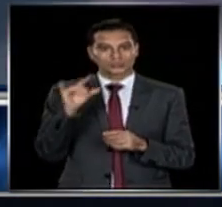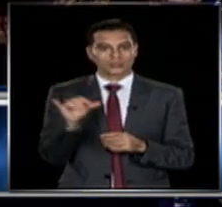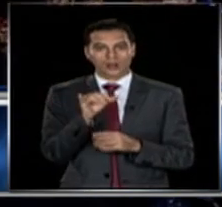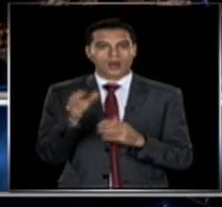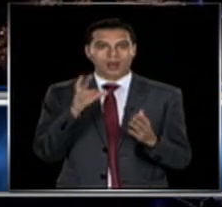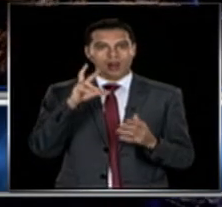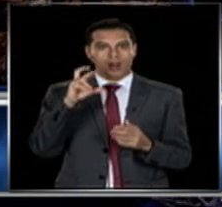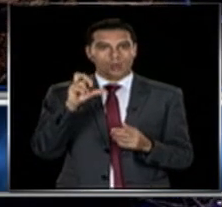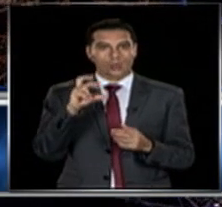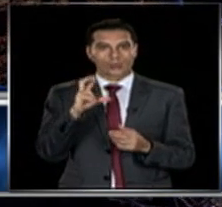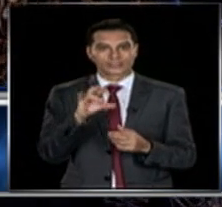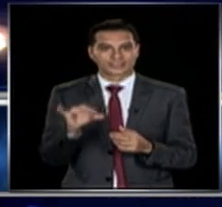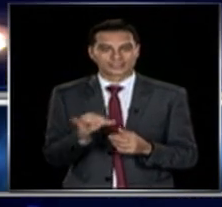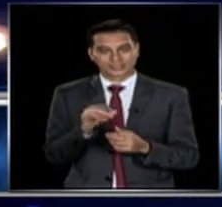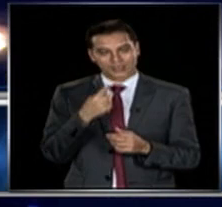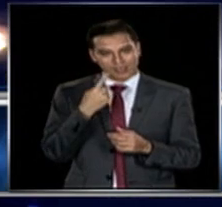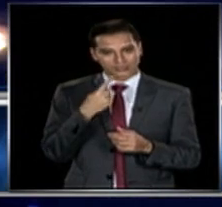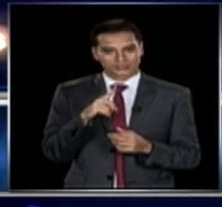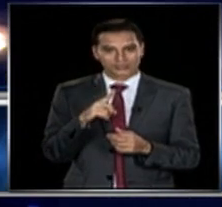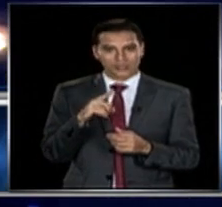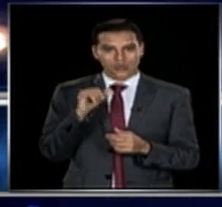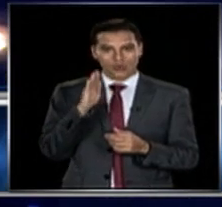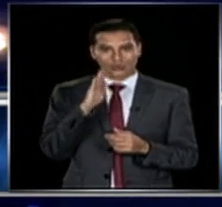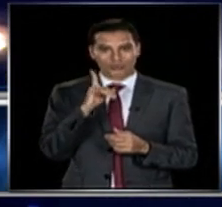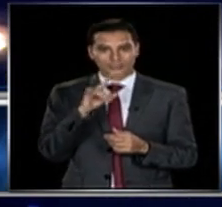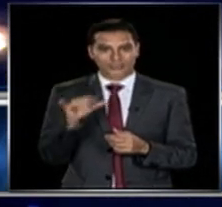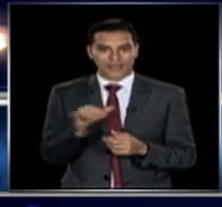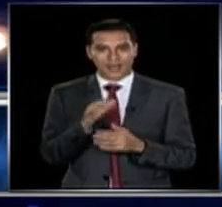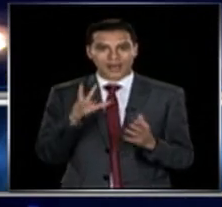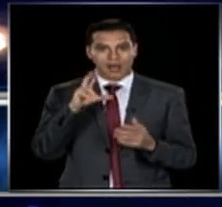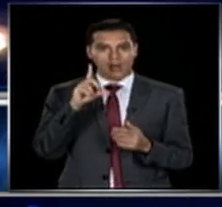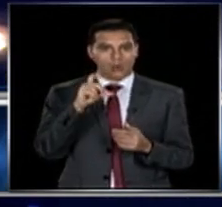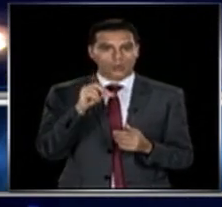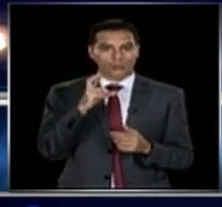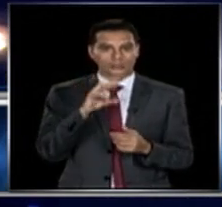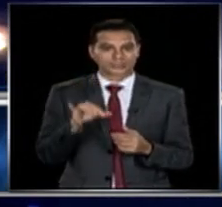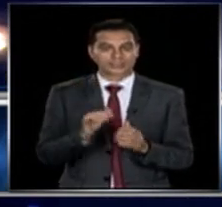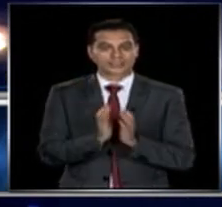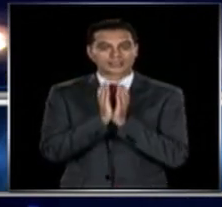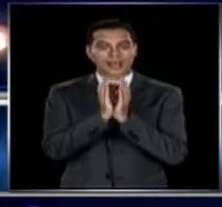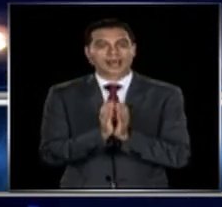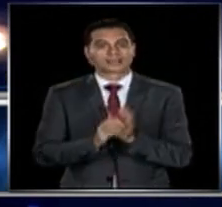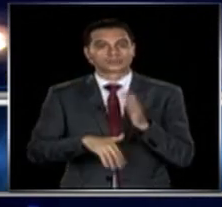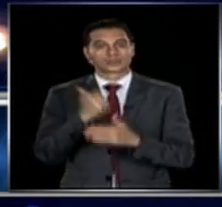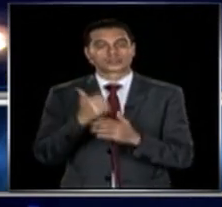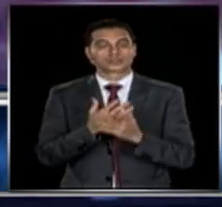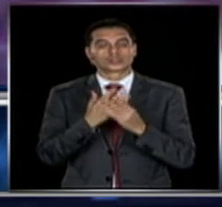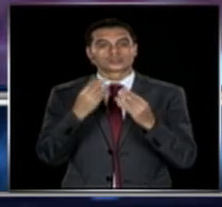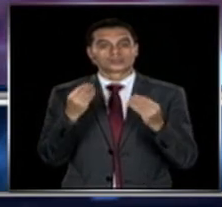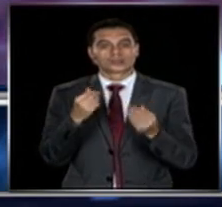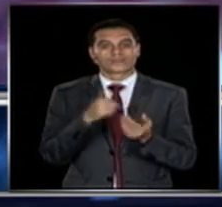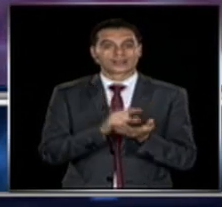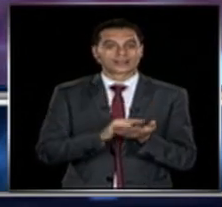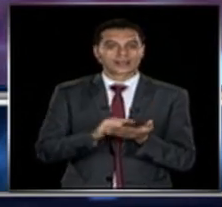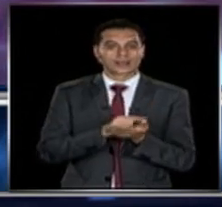طبعا يسرى اللوزي. يسرى اللوزي حصلت على جوائز كتيرة في مهرجانات دولية. تحية